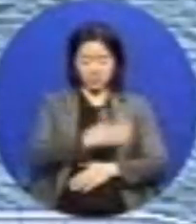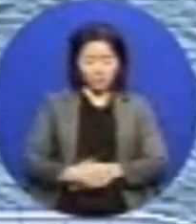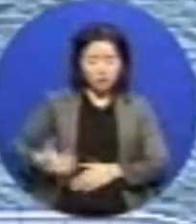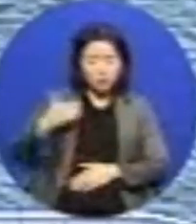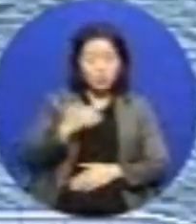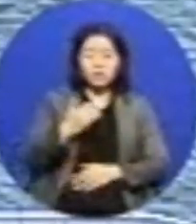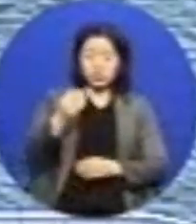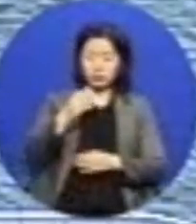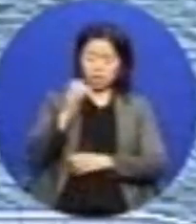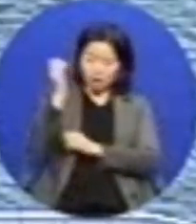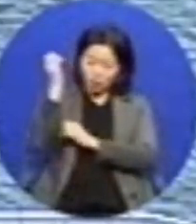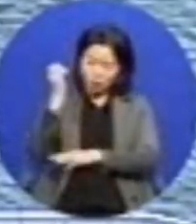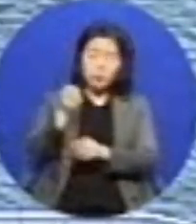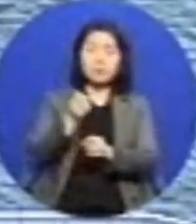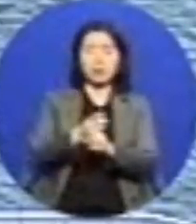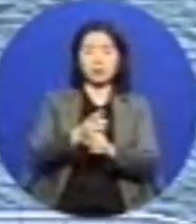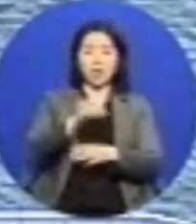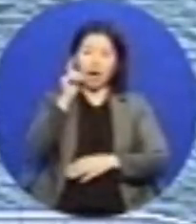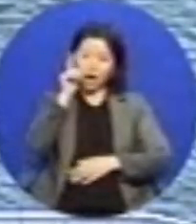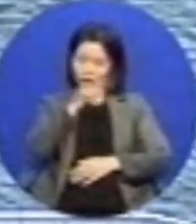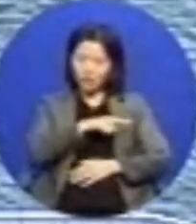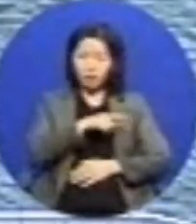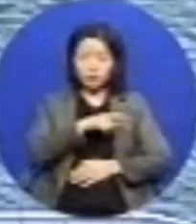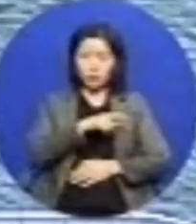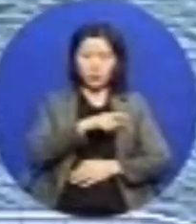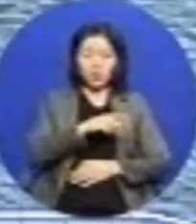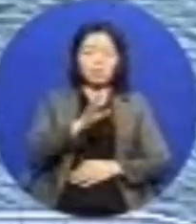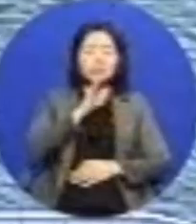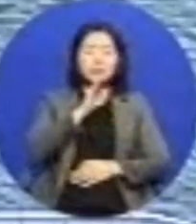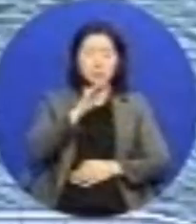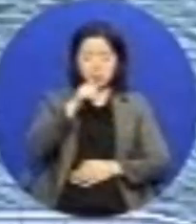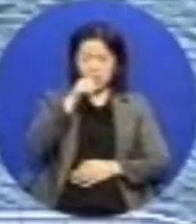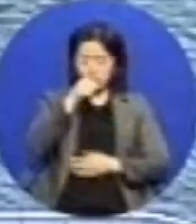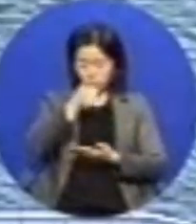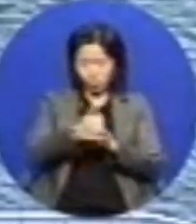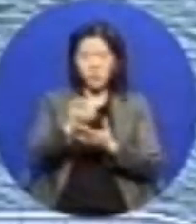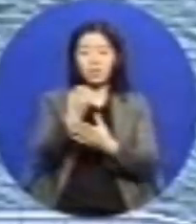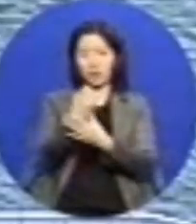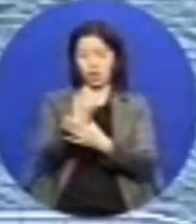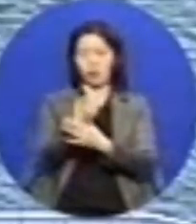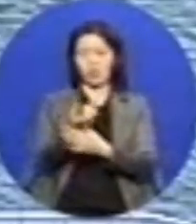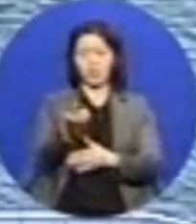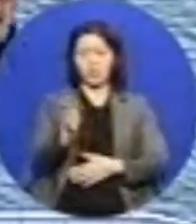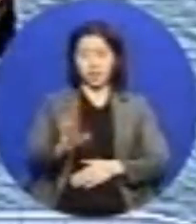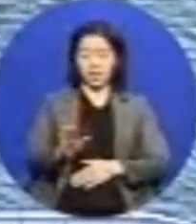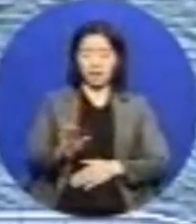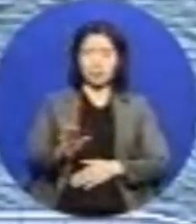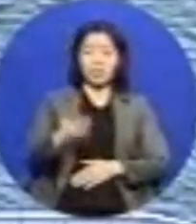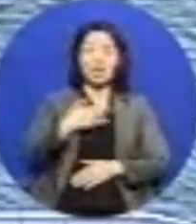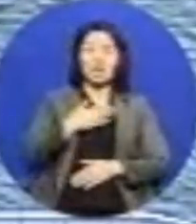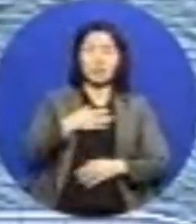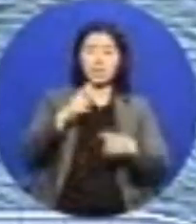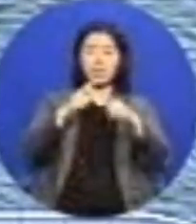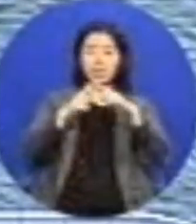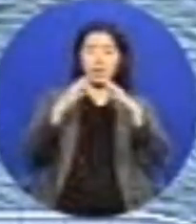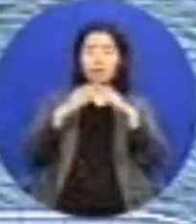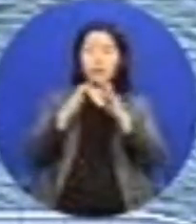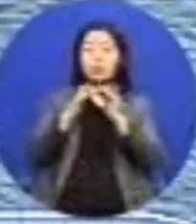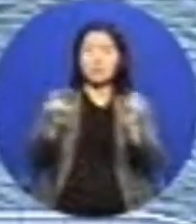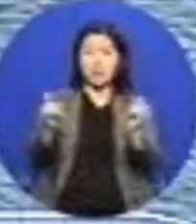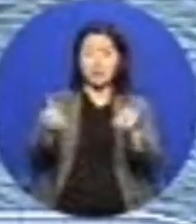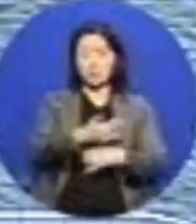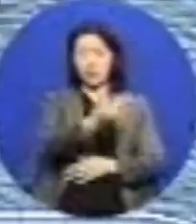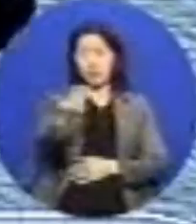본성은 알 수 없이 악하고 정말 주에 덩어리 줘 제가 교인들 여러분들을